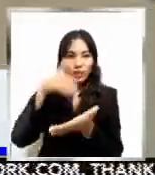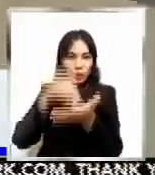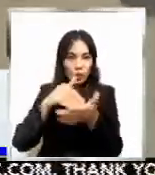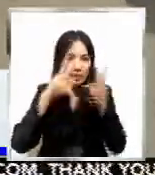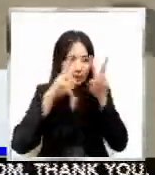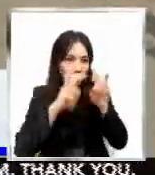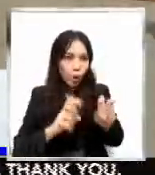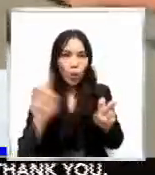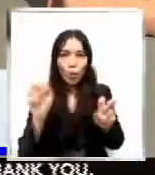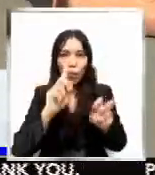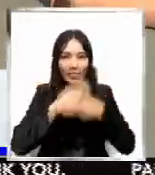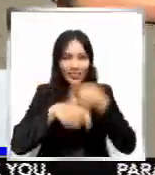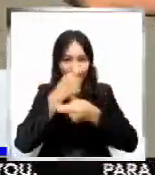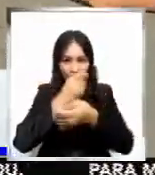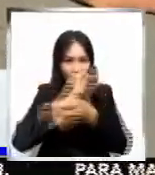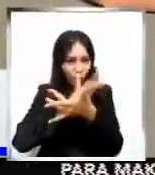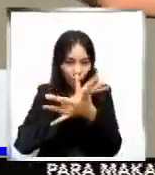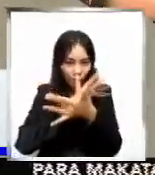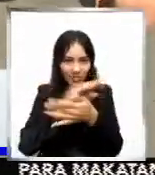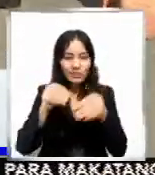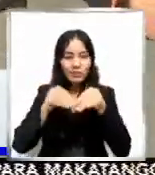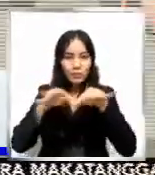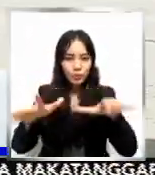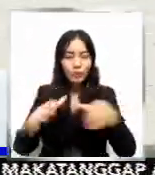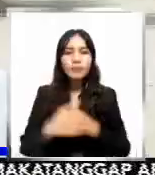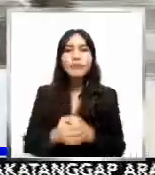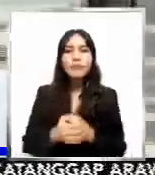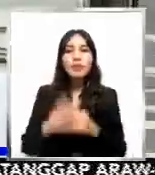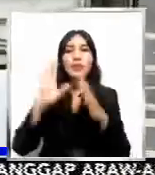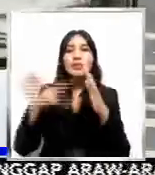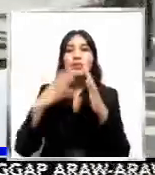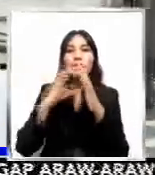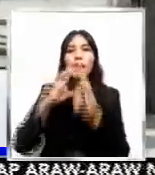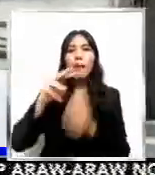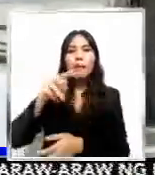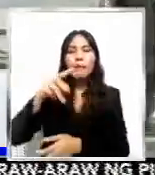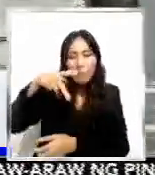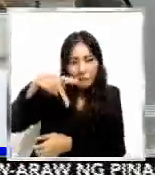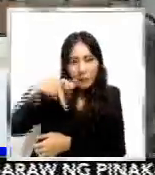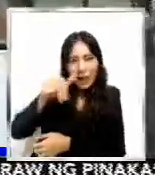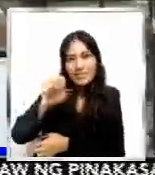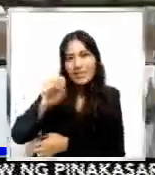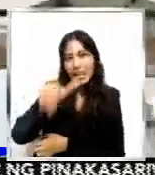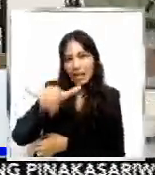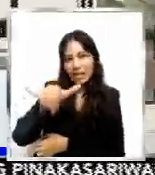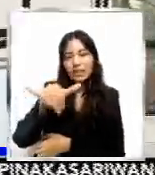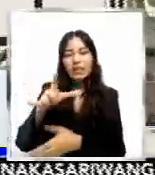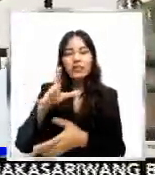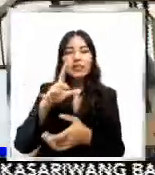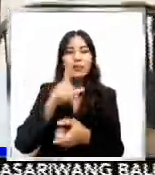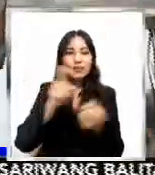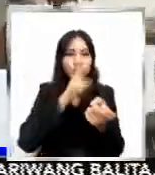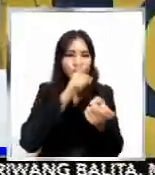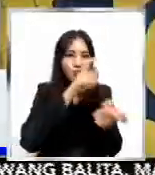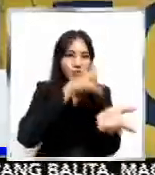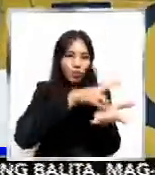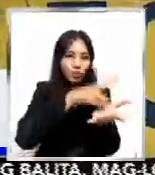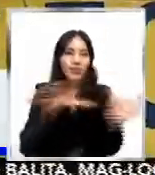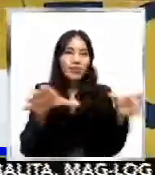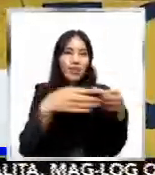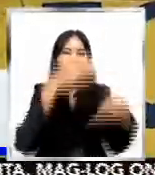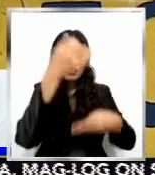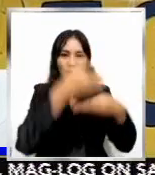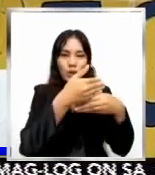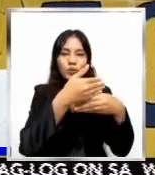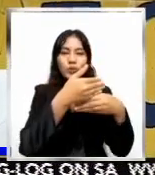Sa lungsod naman ng Pasay na nagpatupad ng lockdown sa mahigit 50 barangay dahil sa pagtaas ng bilang ng kaso ng COVID-19, nagdagdag na rin ang City